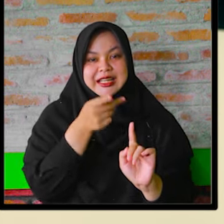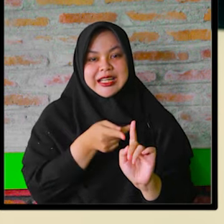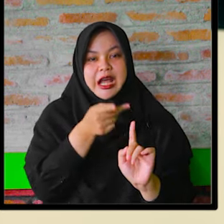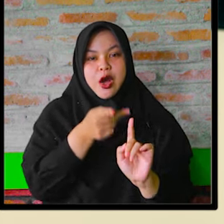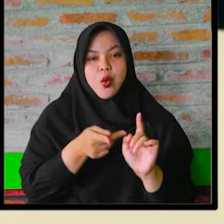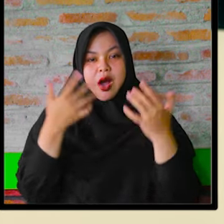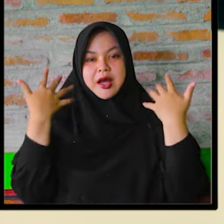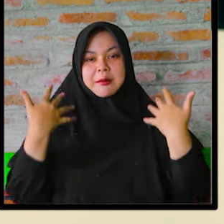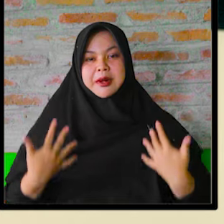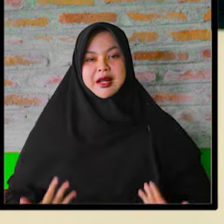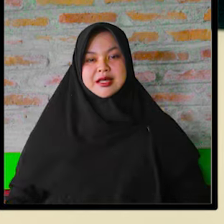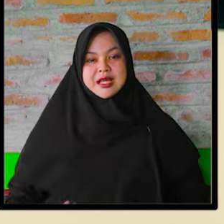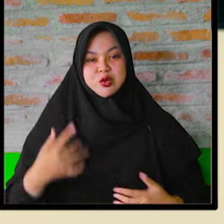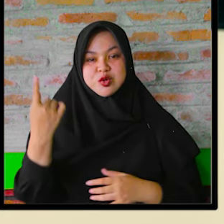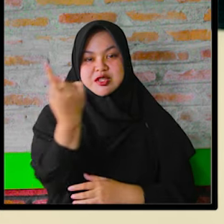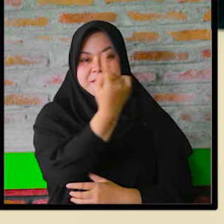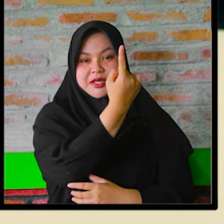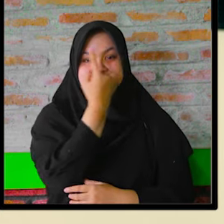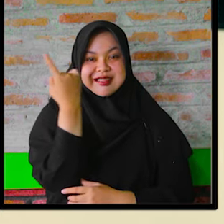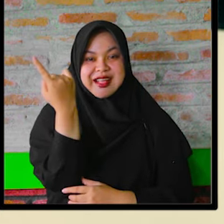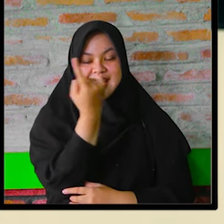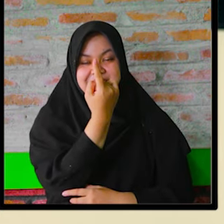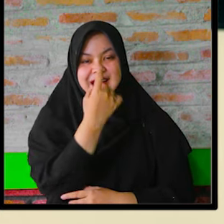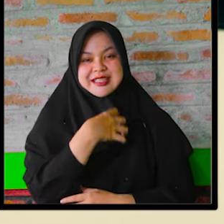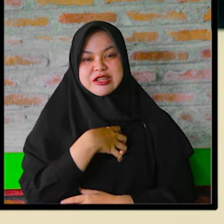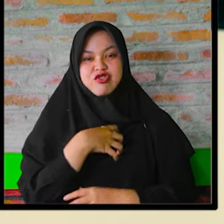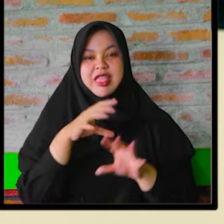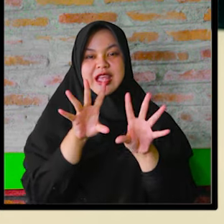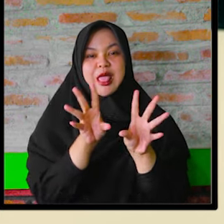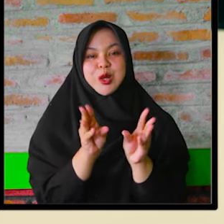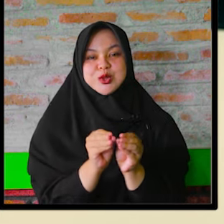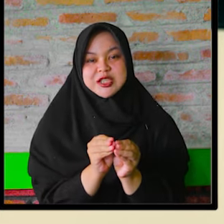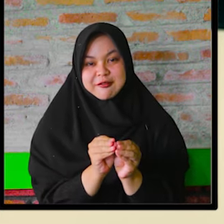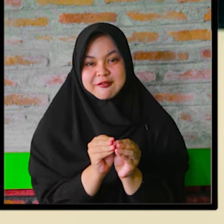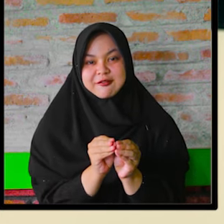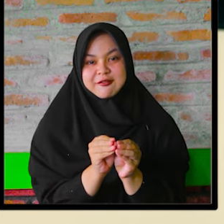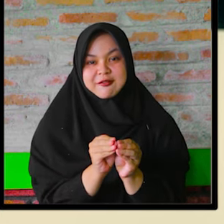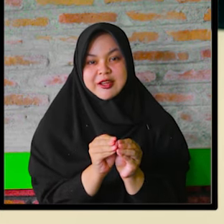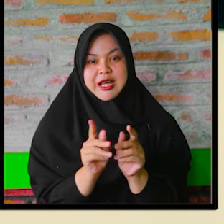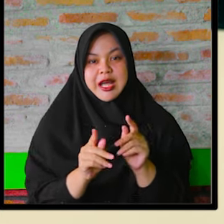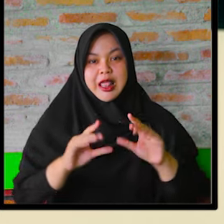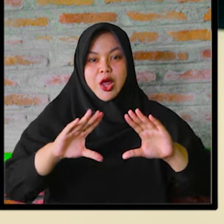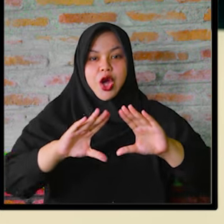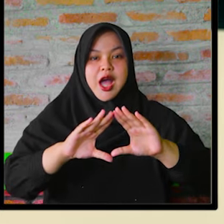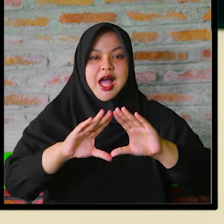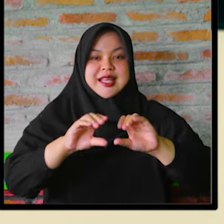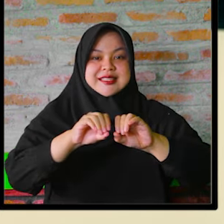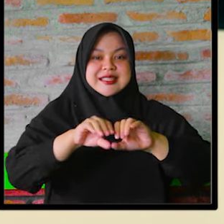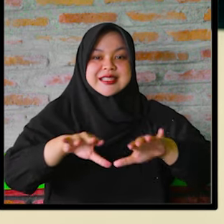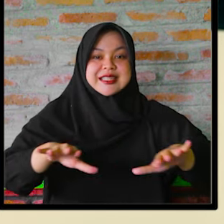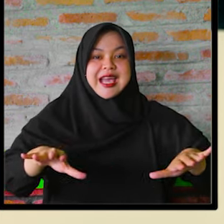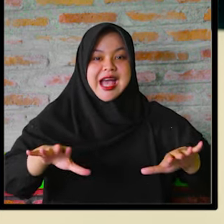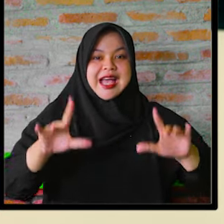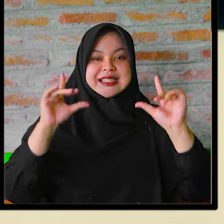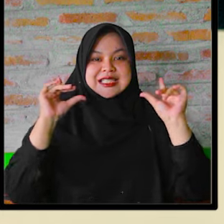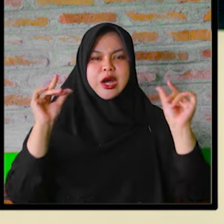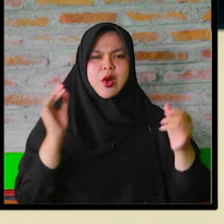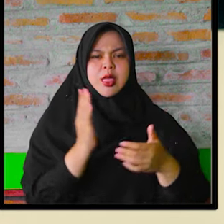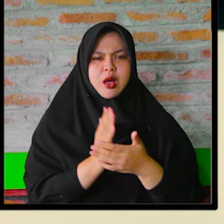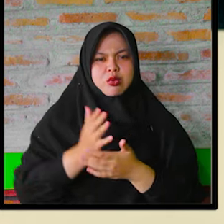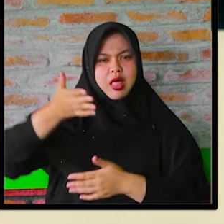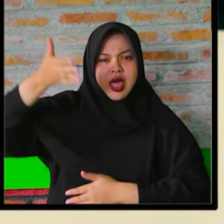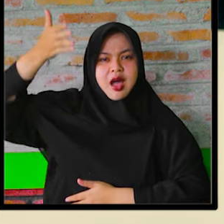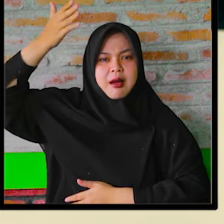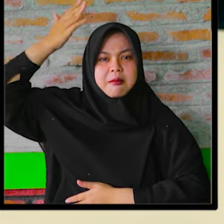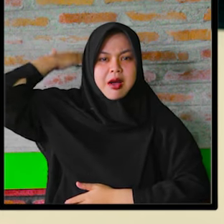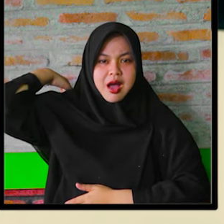untuk semesta dan bersifat inklusi Nah kalau asisah Jawa Tengah itu sudah sejak lama ya jadi